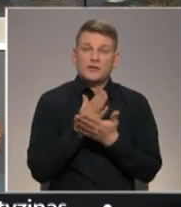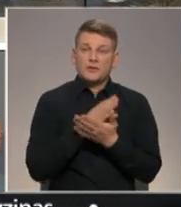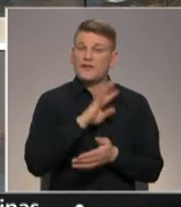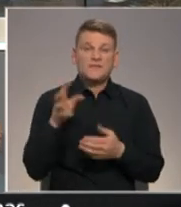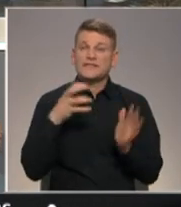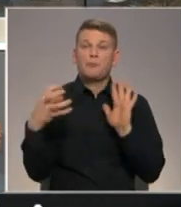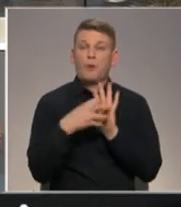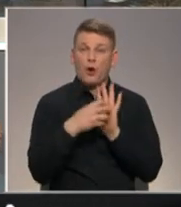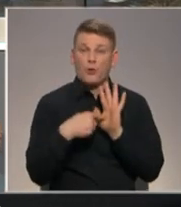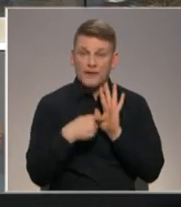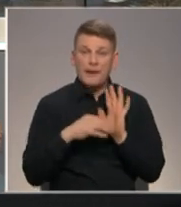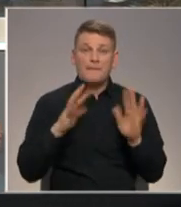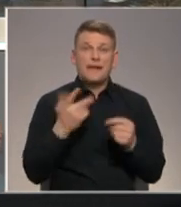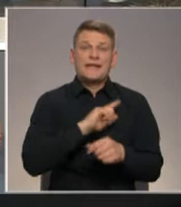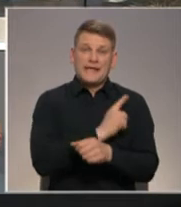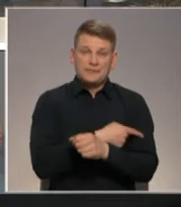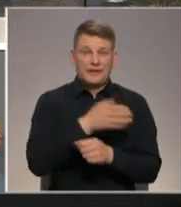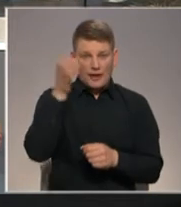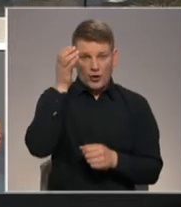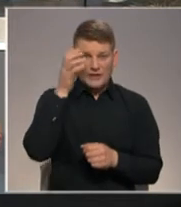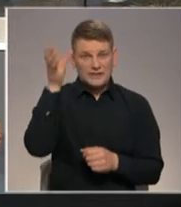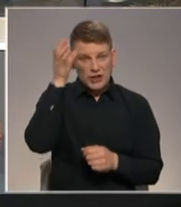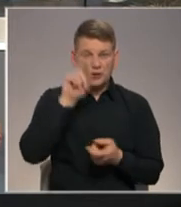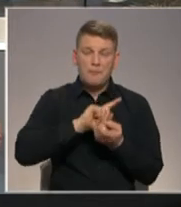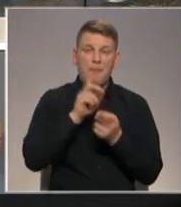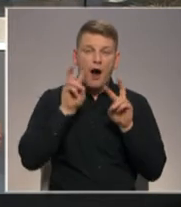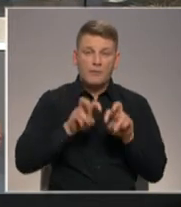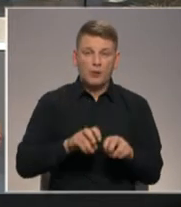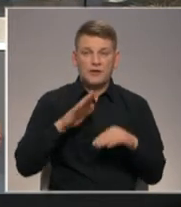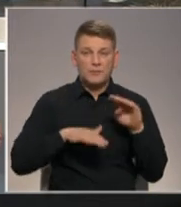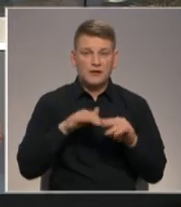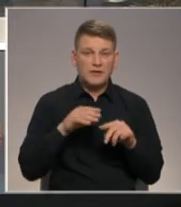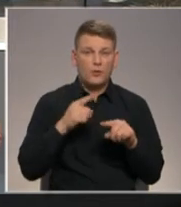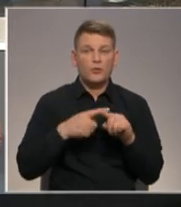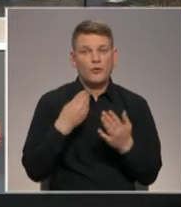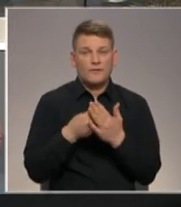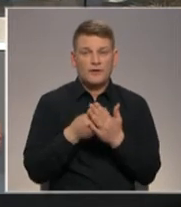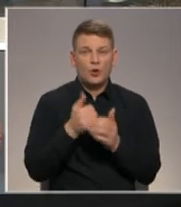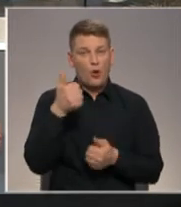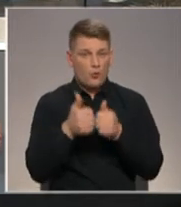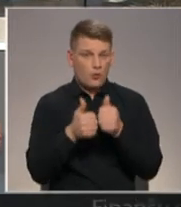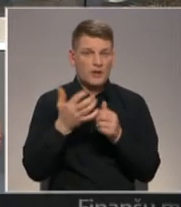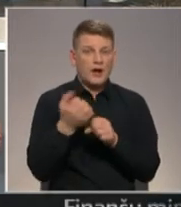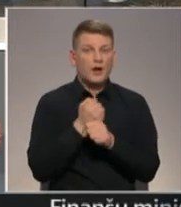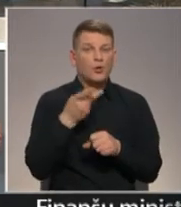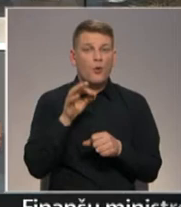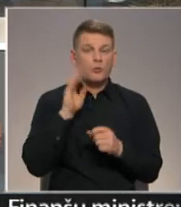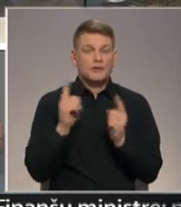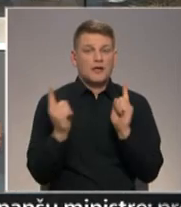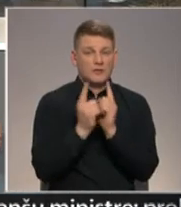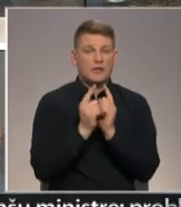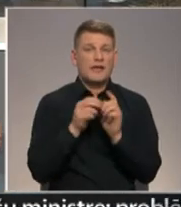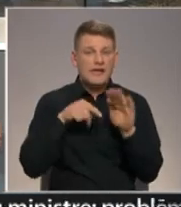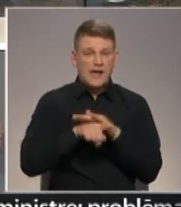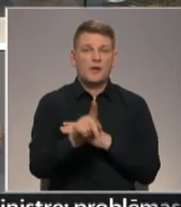nevis diplomi, bet gan iespēja teorētiskās zināšanas pārbaudīt praksē un novērtēt konkurenci, ar ko būs jāstopas,